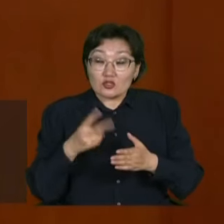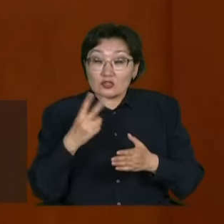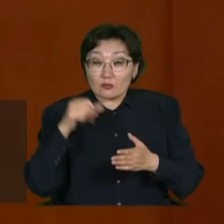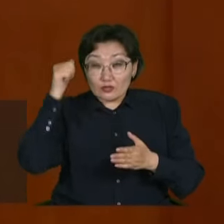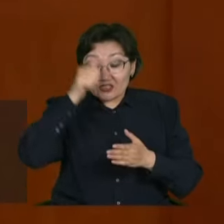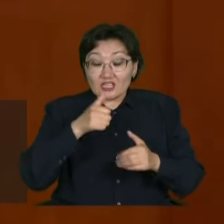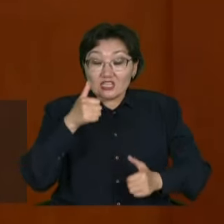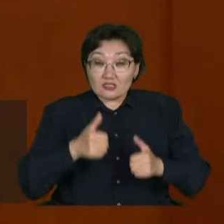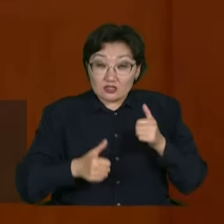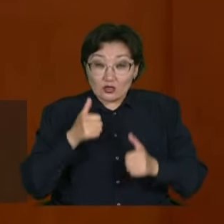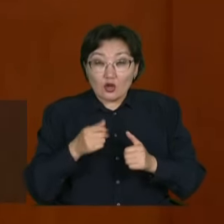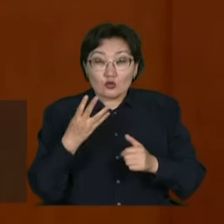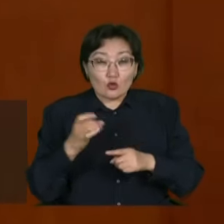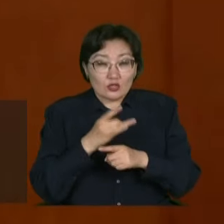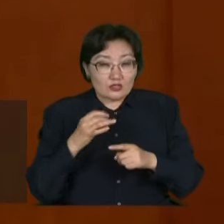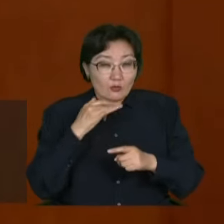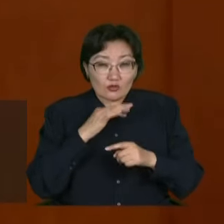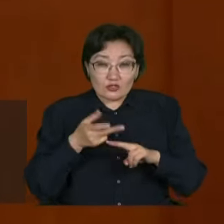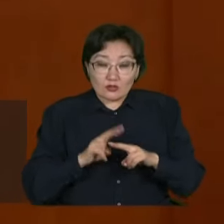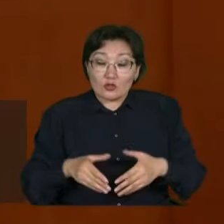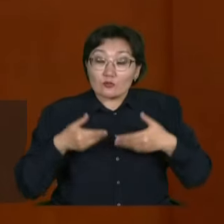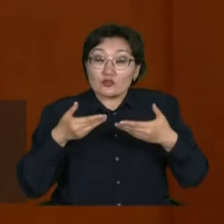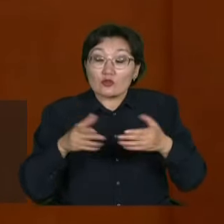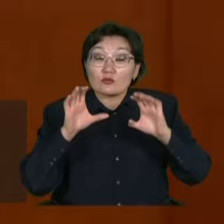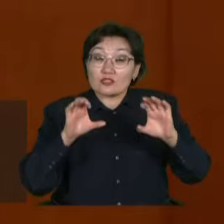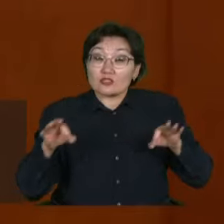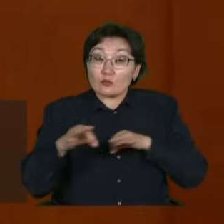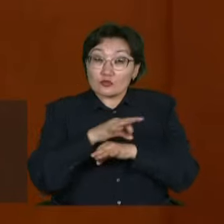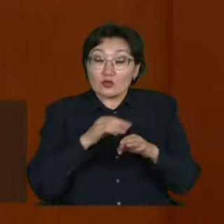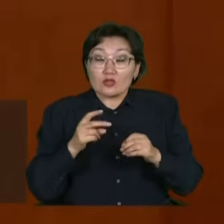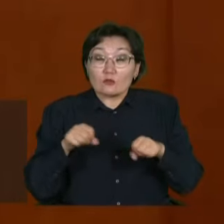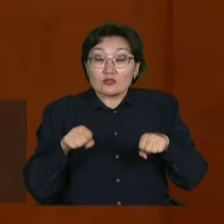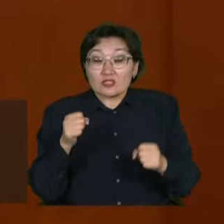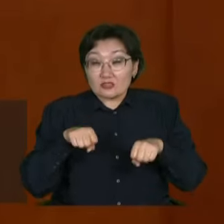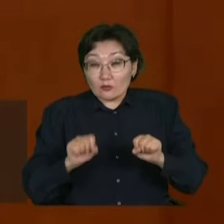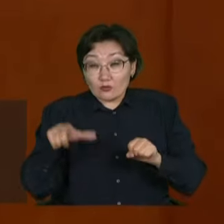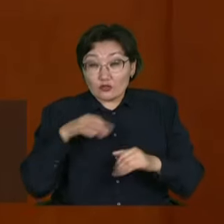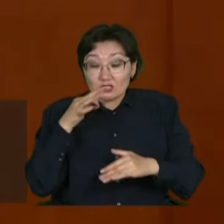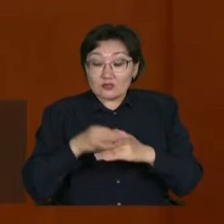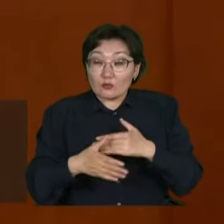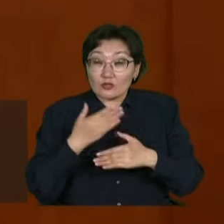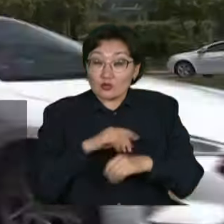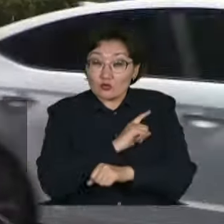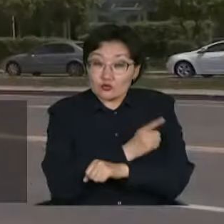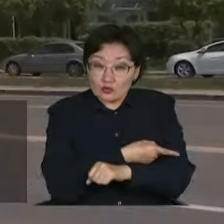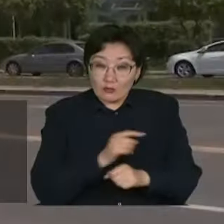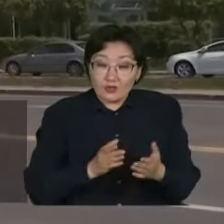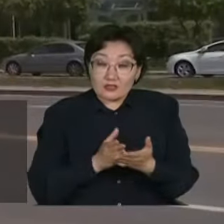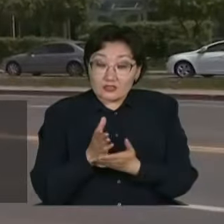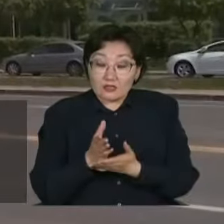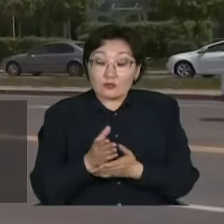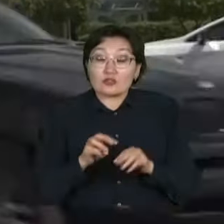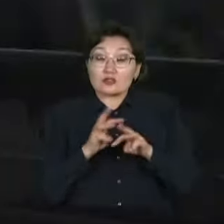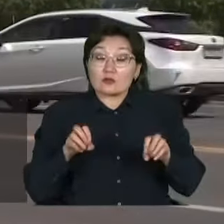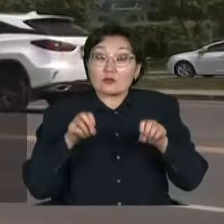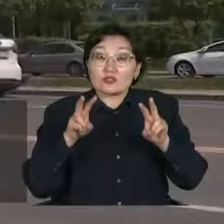2022 жылмен салыстырғанда 4 есе көп. Бұл ретте ұсынылып отырған заң жобасы жүргізушілерге жауапкершілікті күшейтуге бағытталған. Министрлік өкілі